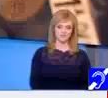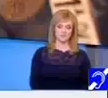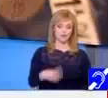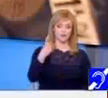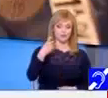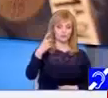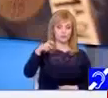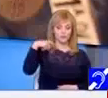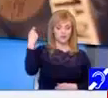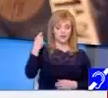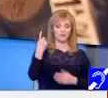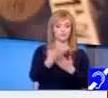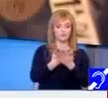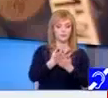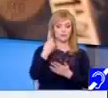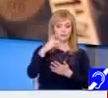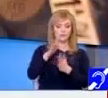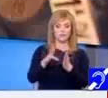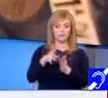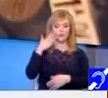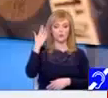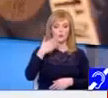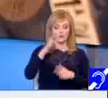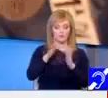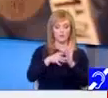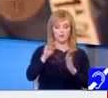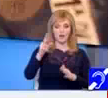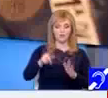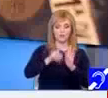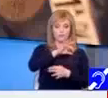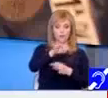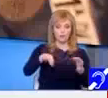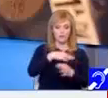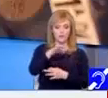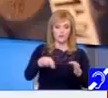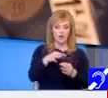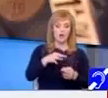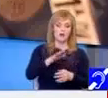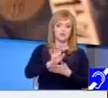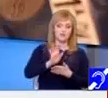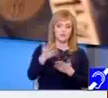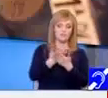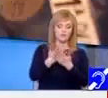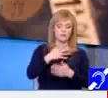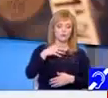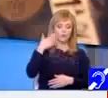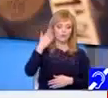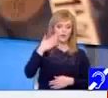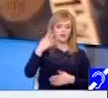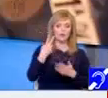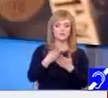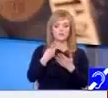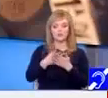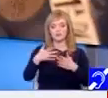O sută de ani, 100 de filme, 100 de orașe. În România, la Iași, a început proiectul Centenarul Filmului Românesc, ce va readuce pe marele ecrane cele